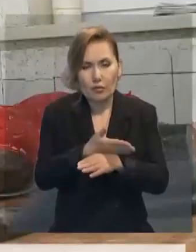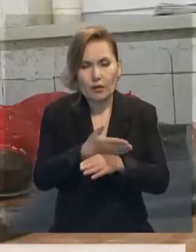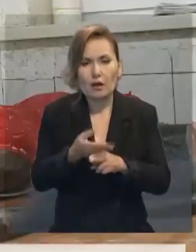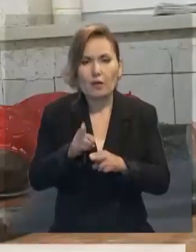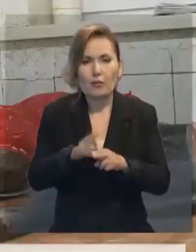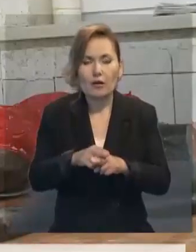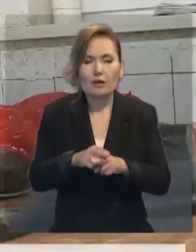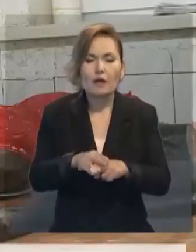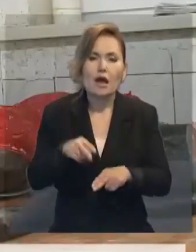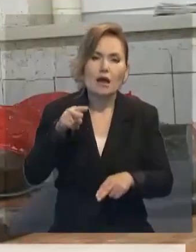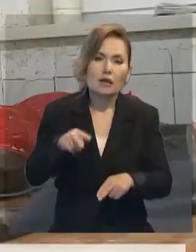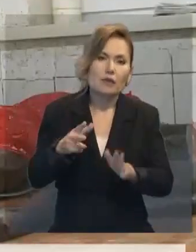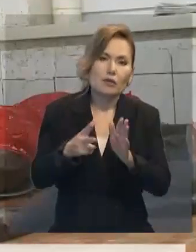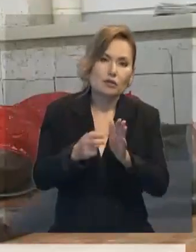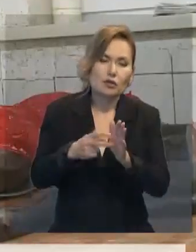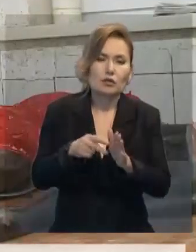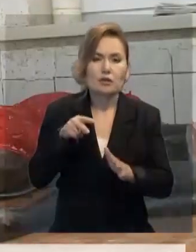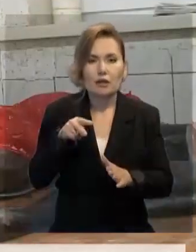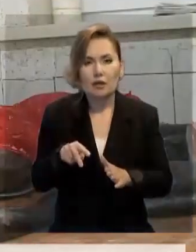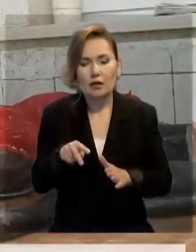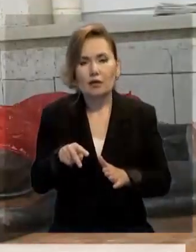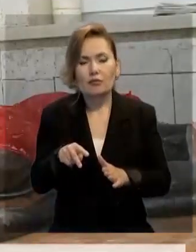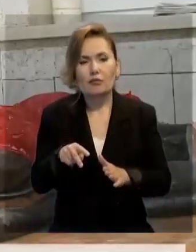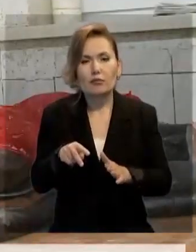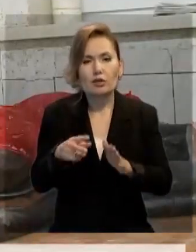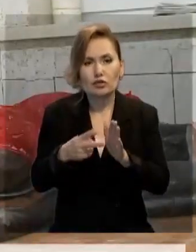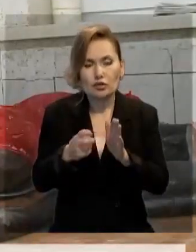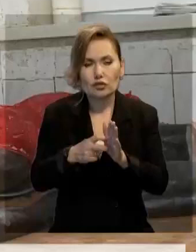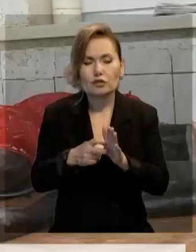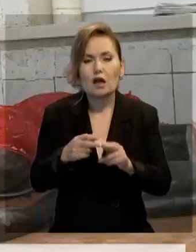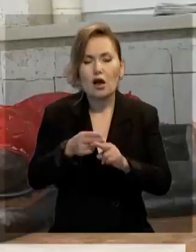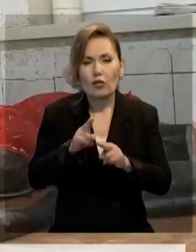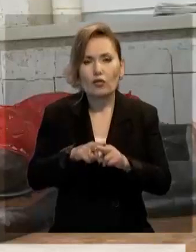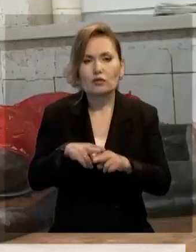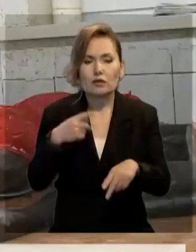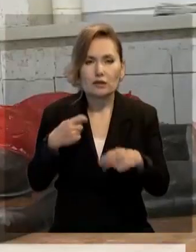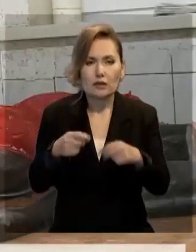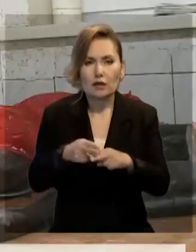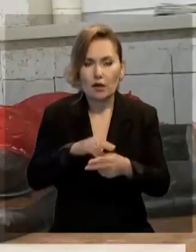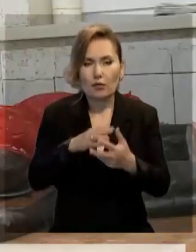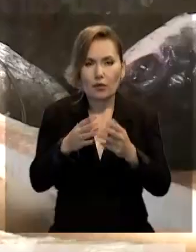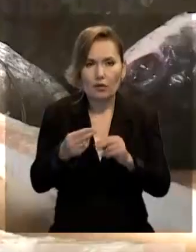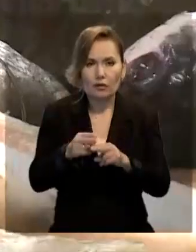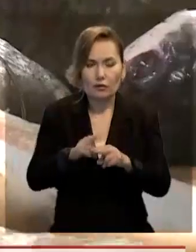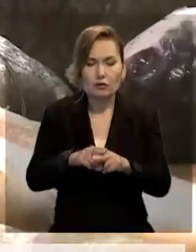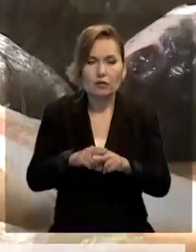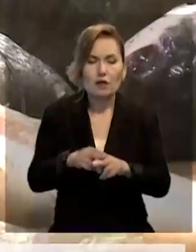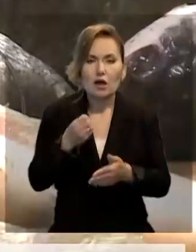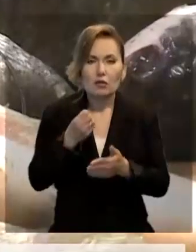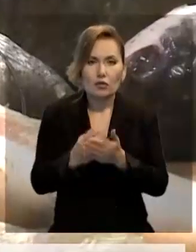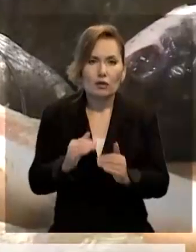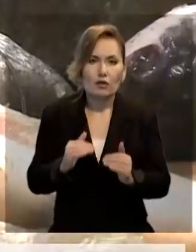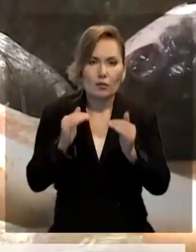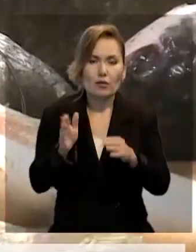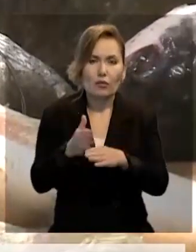bildirin, 2800, 2500, bunu süt satamız. Akşasını çıxarı görüp, biz ne bastın, ne ekran, onda bağı mı amaydı. Sütü bölüp,